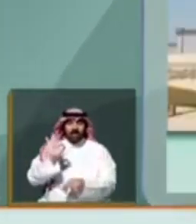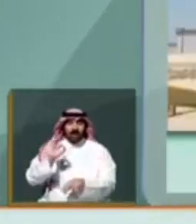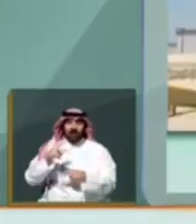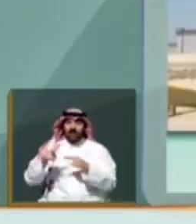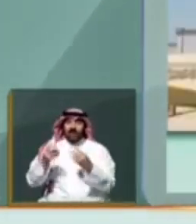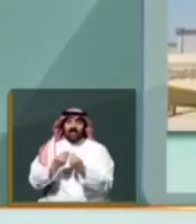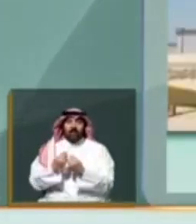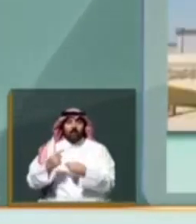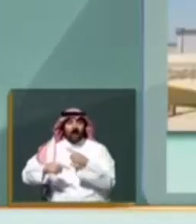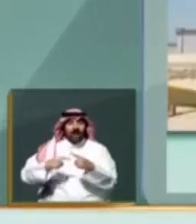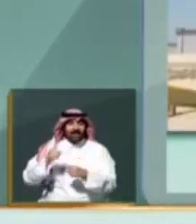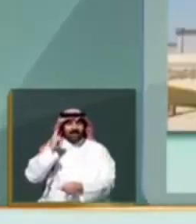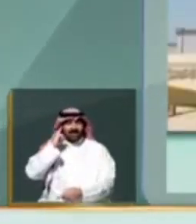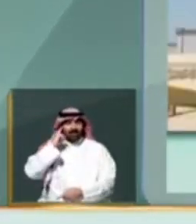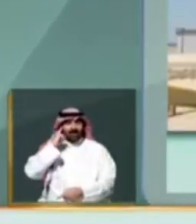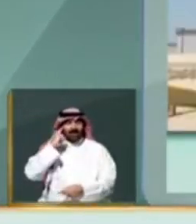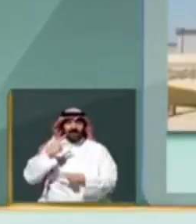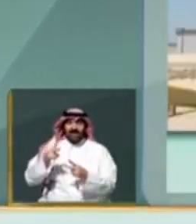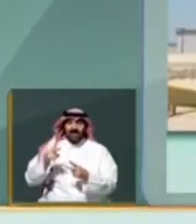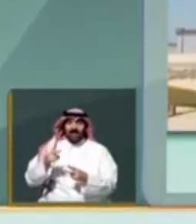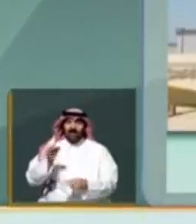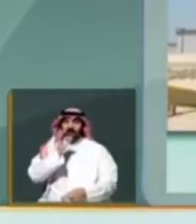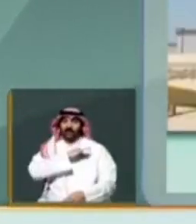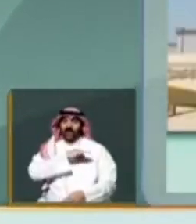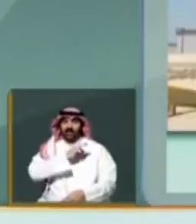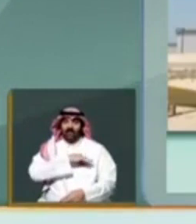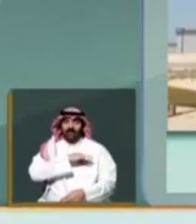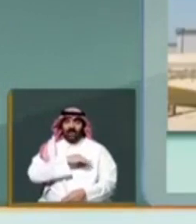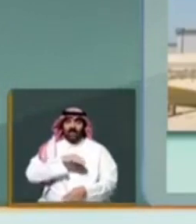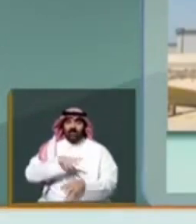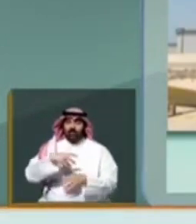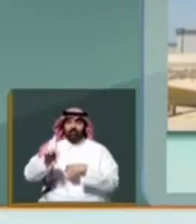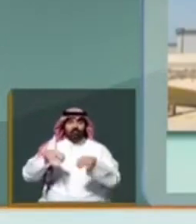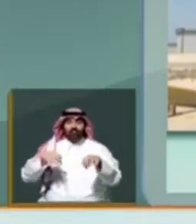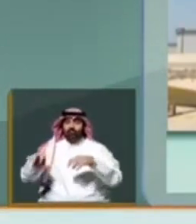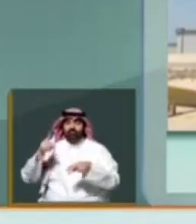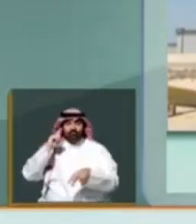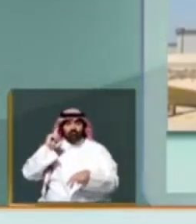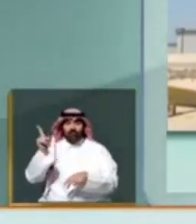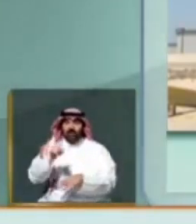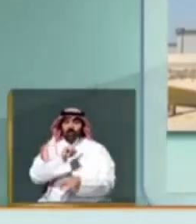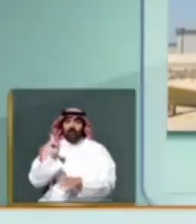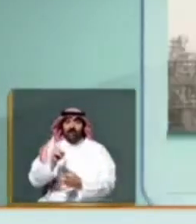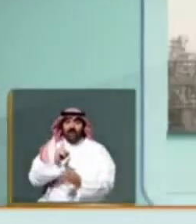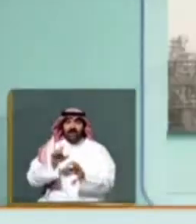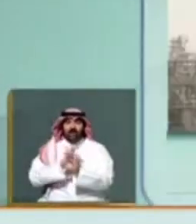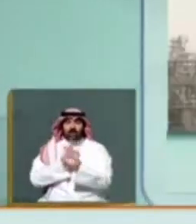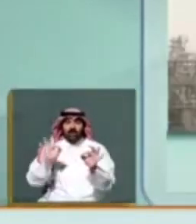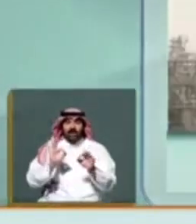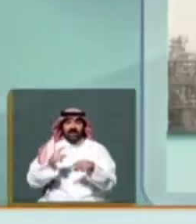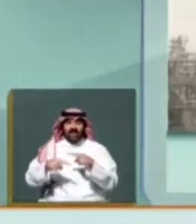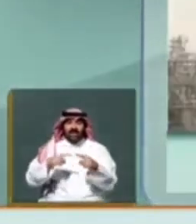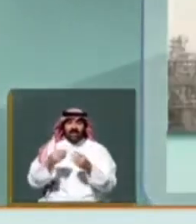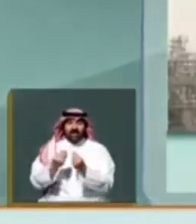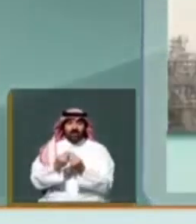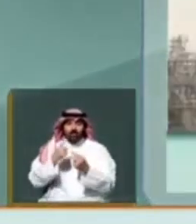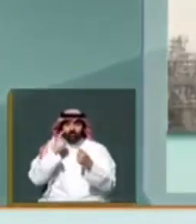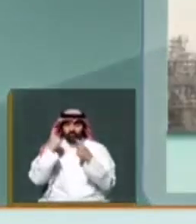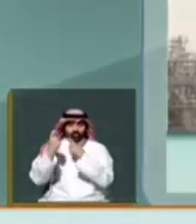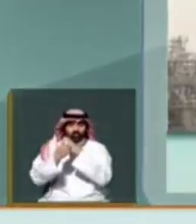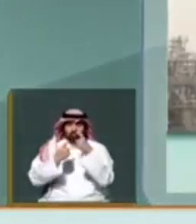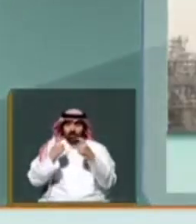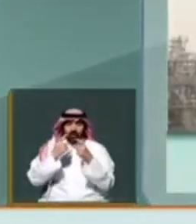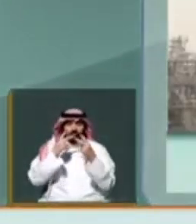ملف النفط وتأخذ في الاعتبار مصالح الجميع لا مصلحتها فحسب. وعندما أقول مصالح الجميع، فإن المملكة تنظر